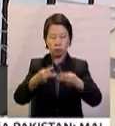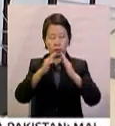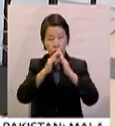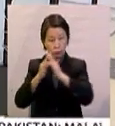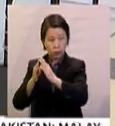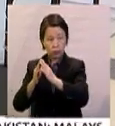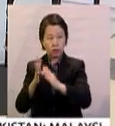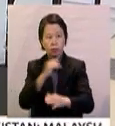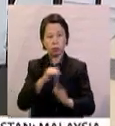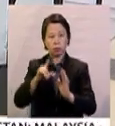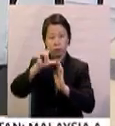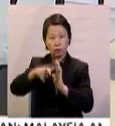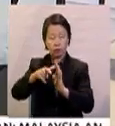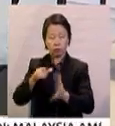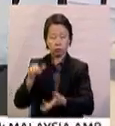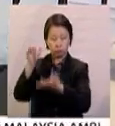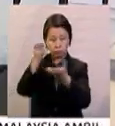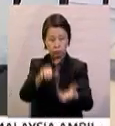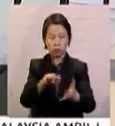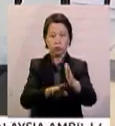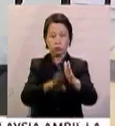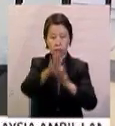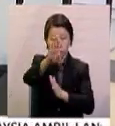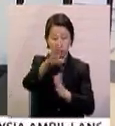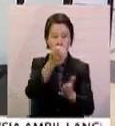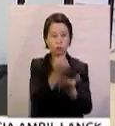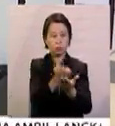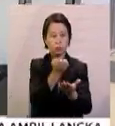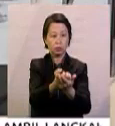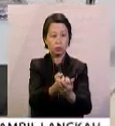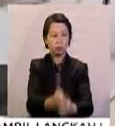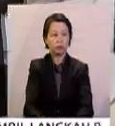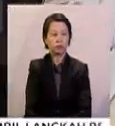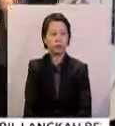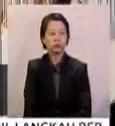tempatan dan kemudian menyumbang kepada pertumbuhan ekonomi negara.